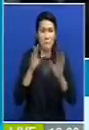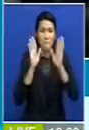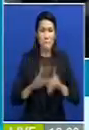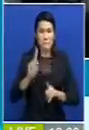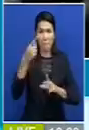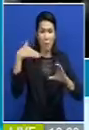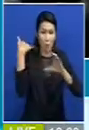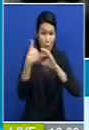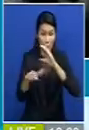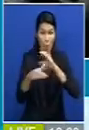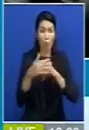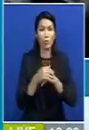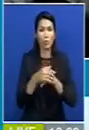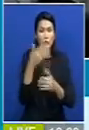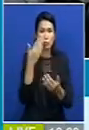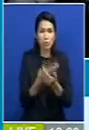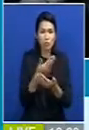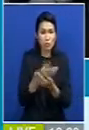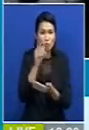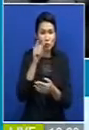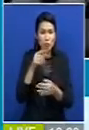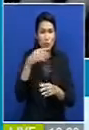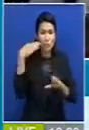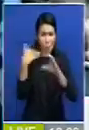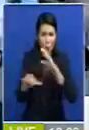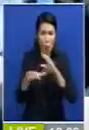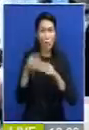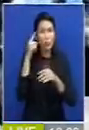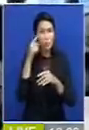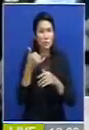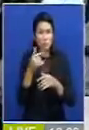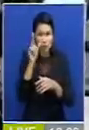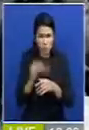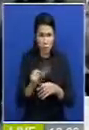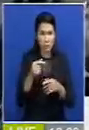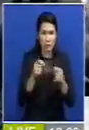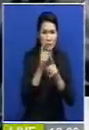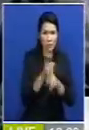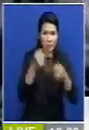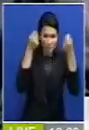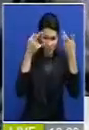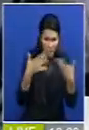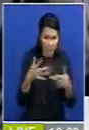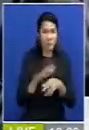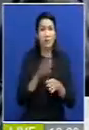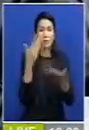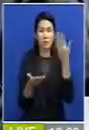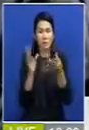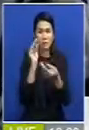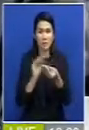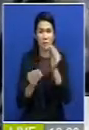ะที่โอนผูกใช้วิธีการผูกบัญชีของผู้รับโอนเงินกับเลขที่บัตรประชาชนหรือจะเป็นเบอร์โ